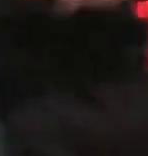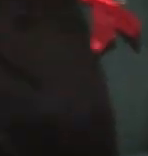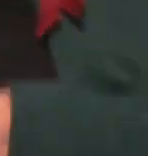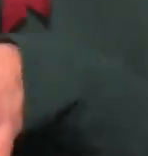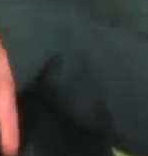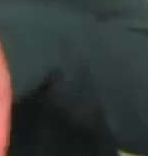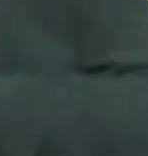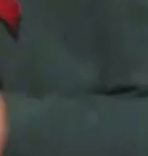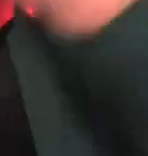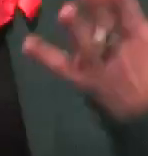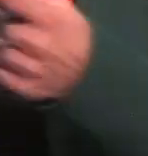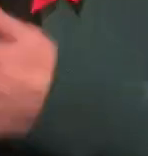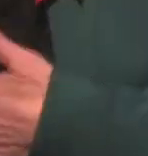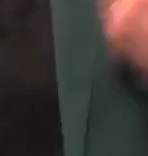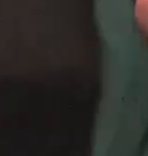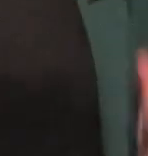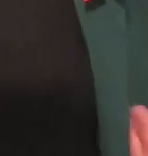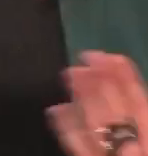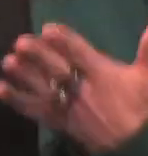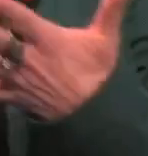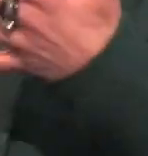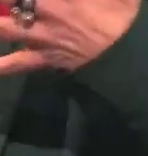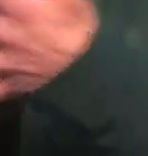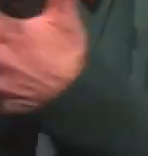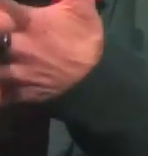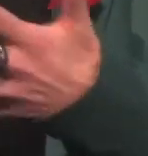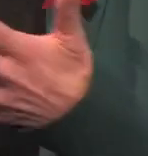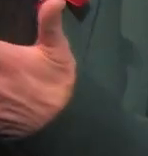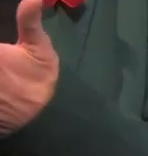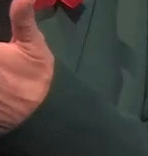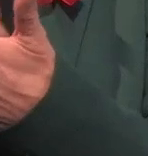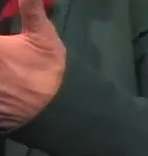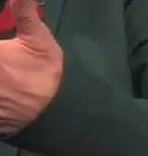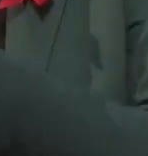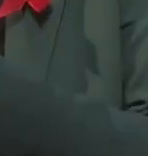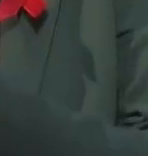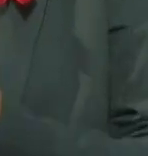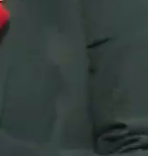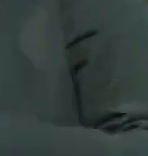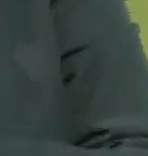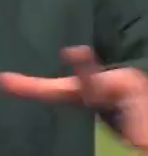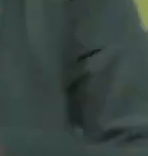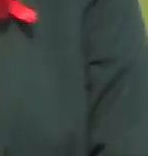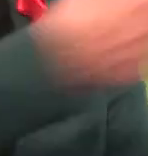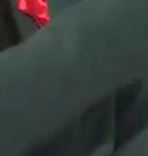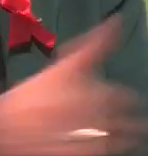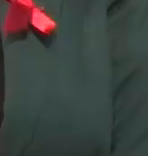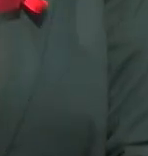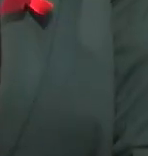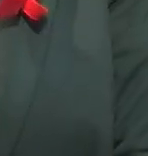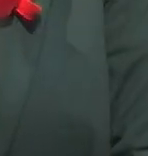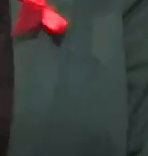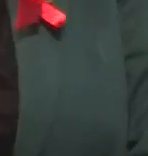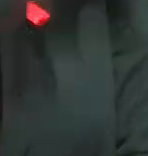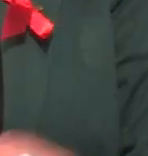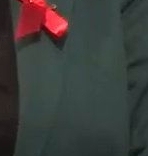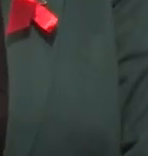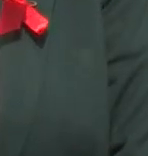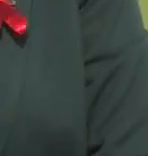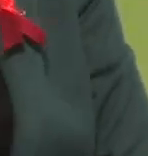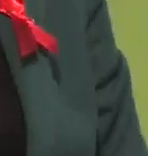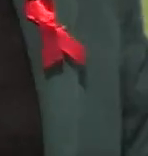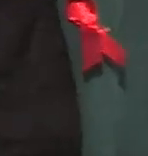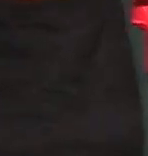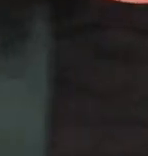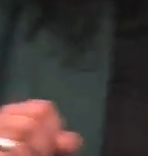auch die Entscheidung, weil wir einfach, wir Grüne, einfach auch diese Sachen immer wieder transparent machen. Und das möchte ich transparent